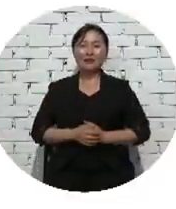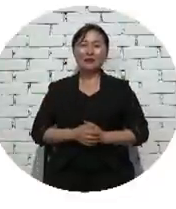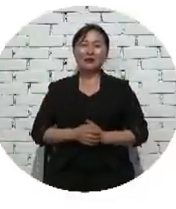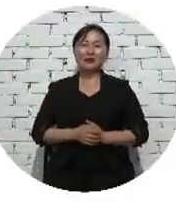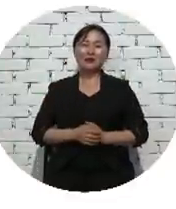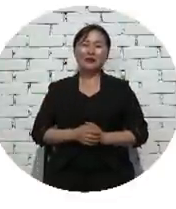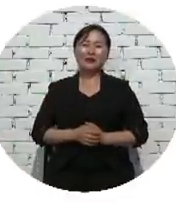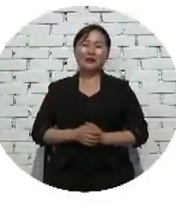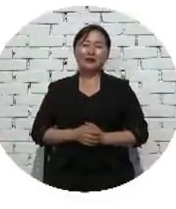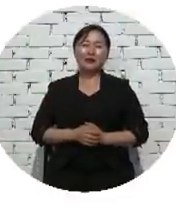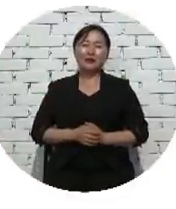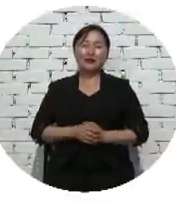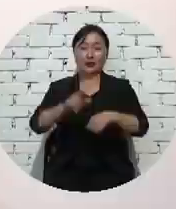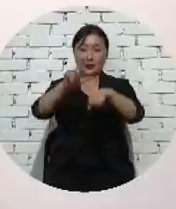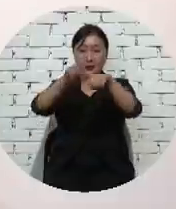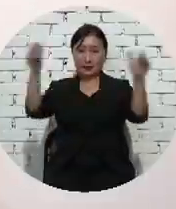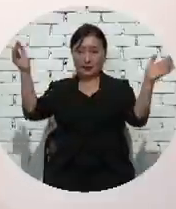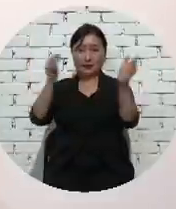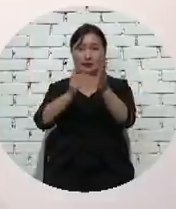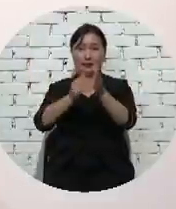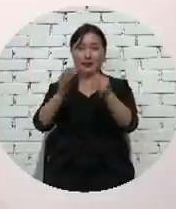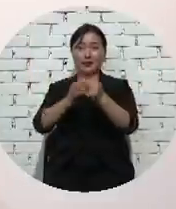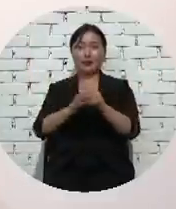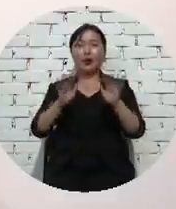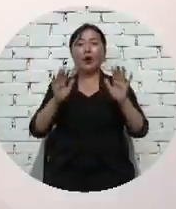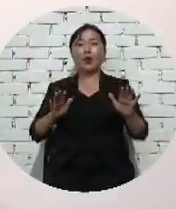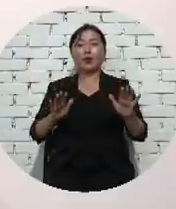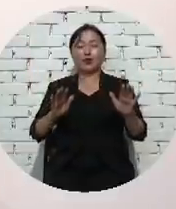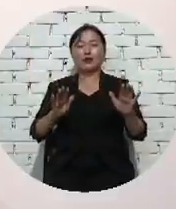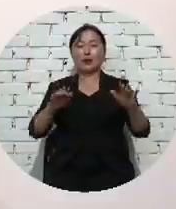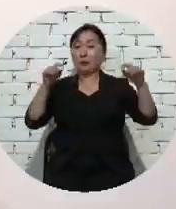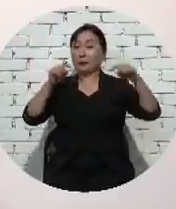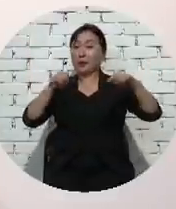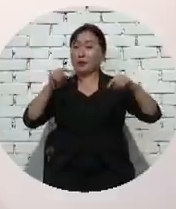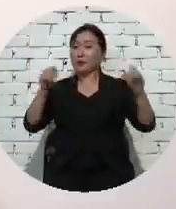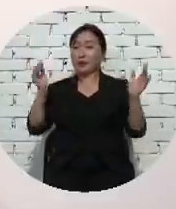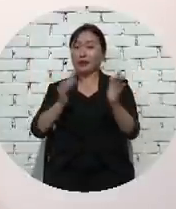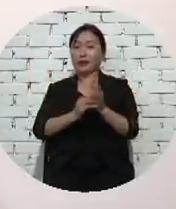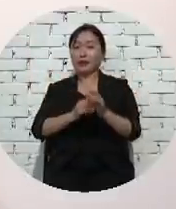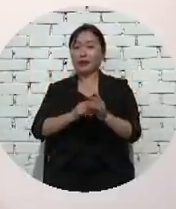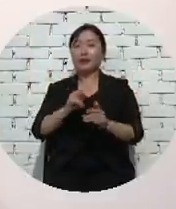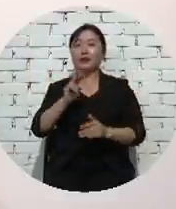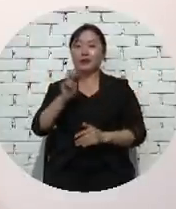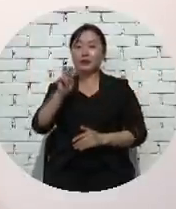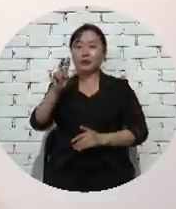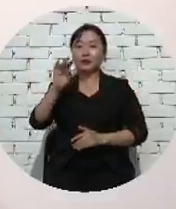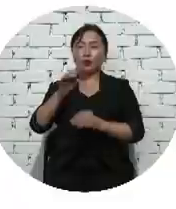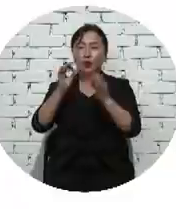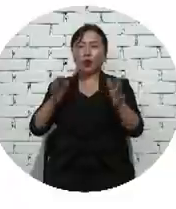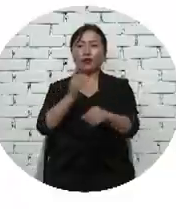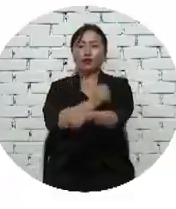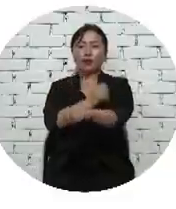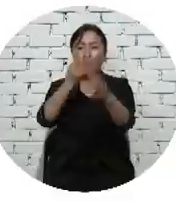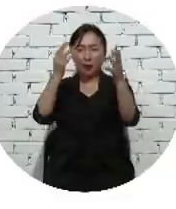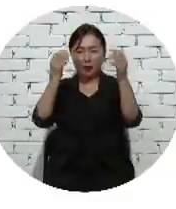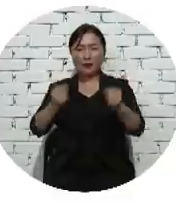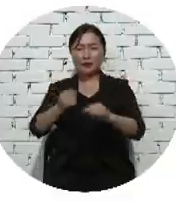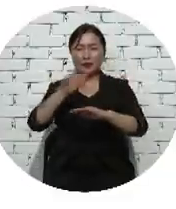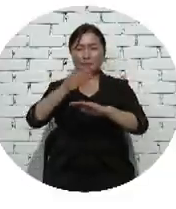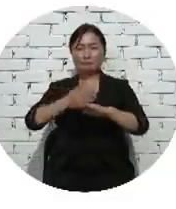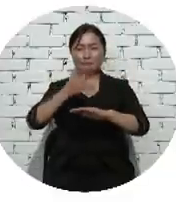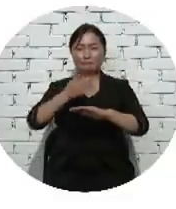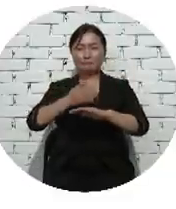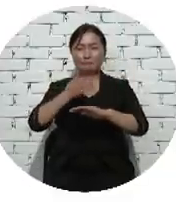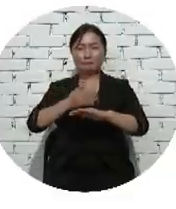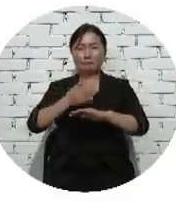질문이에요. 예. 시간이 다 돼가지고요. 네. 오늘 면접은 여기서 줄이겠습니다. 네. 예, 22분 동안 수고 많이 하셨습니다. 아, 벌써 끝났습니까? 예, 예.